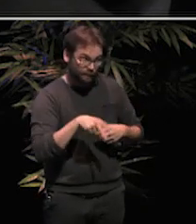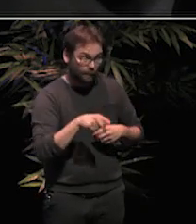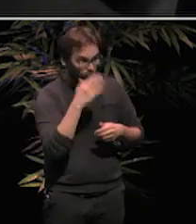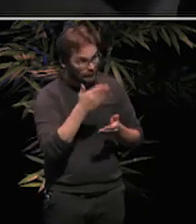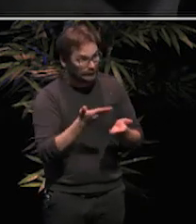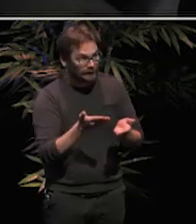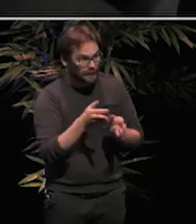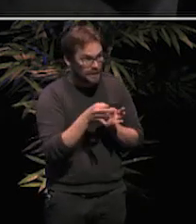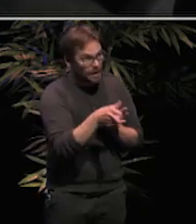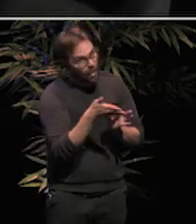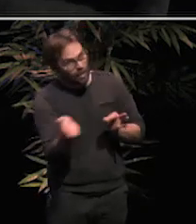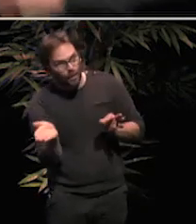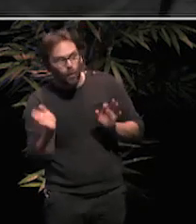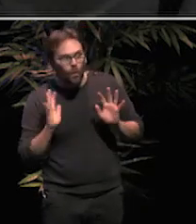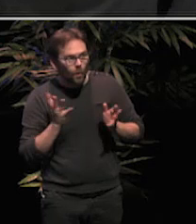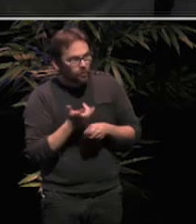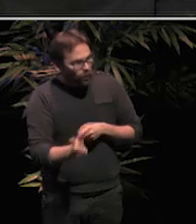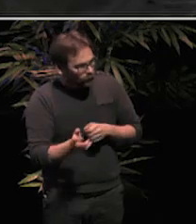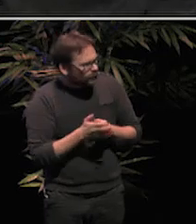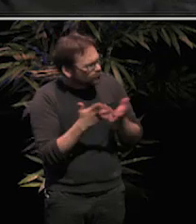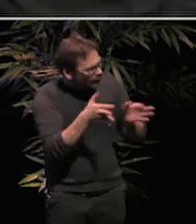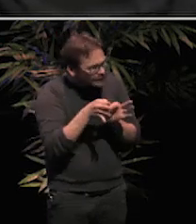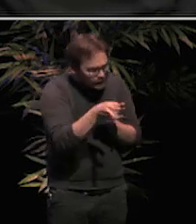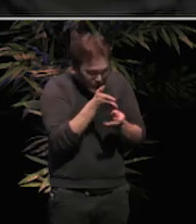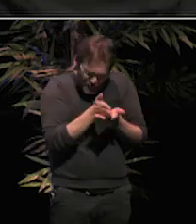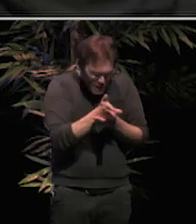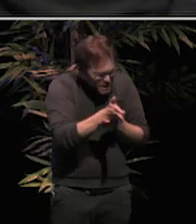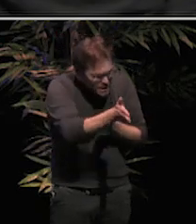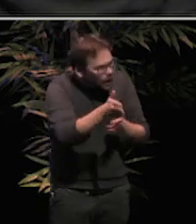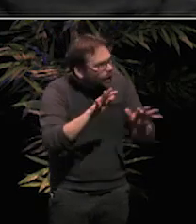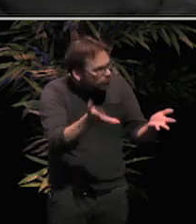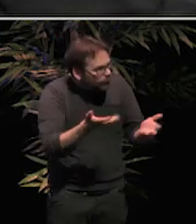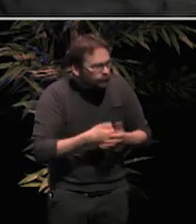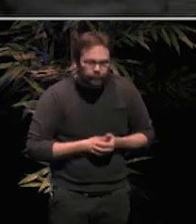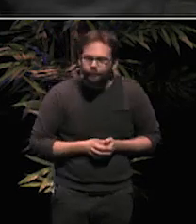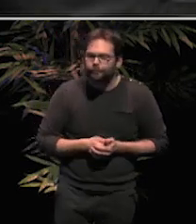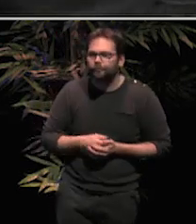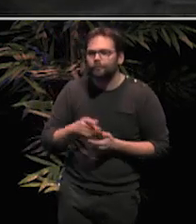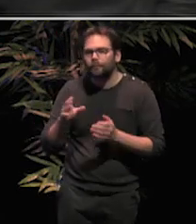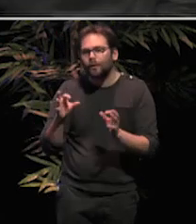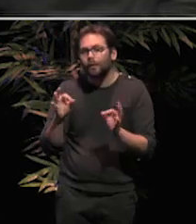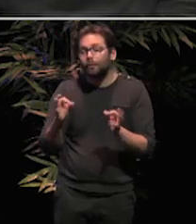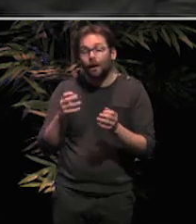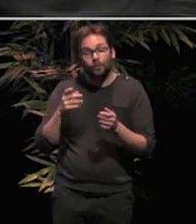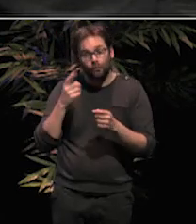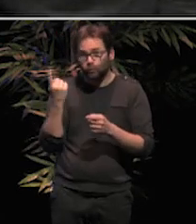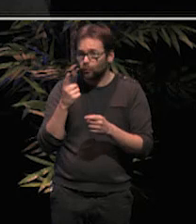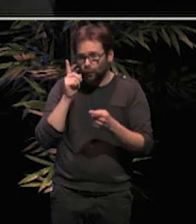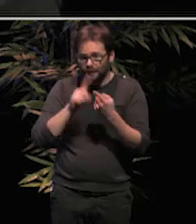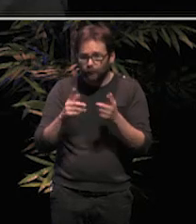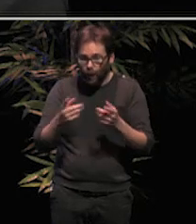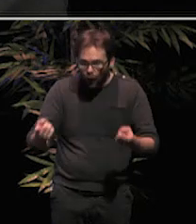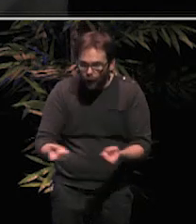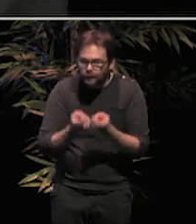reste sur cette ligne? Je crois que on est toujours sur la même thématique de l'entraînement qui